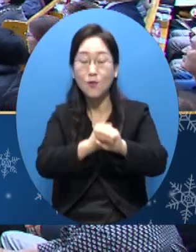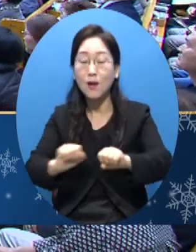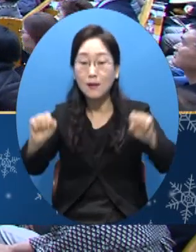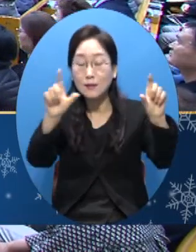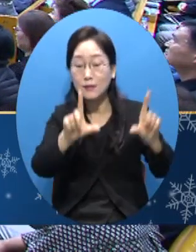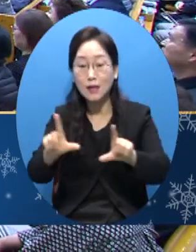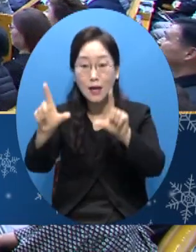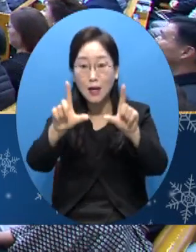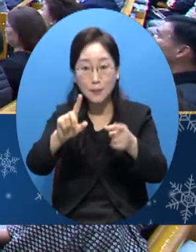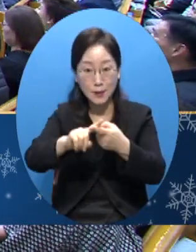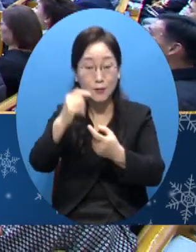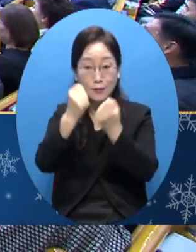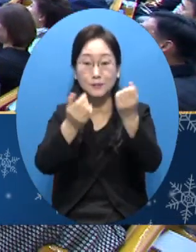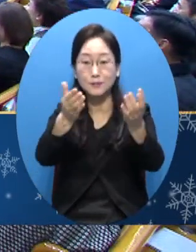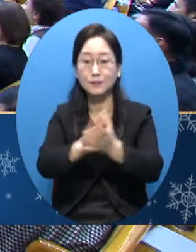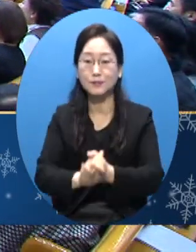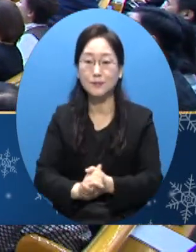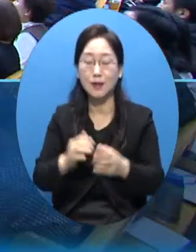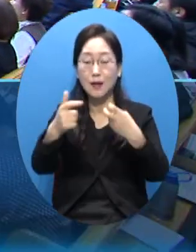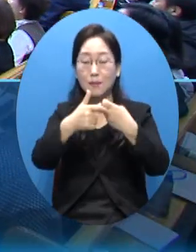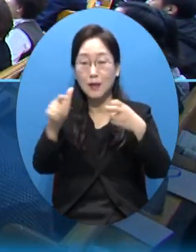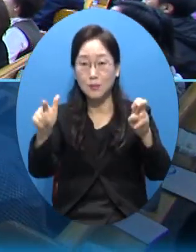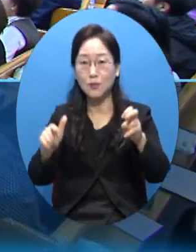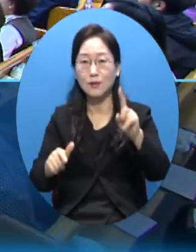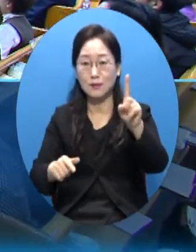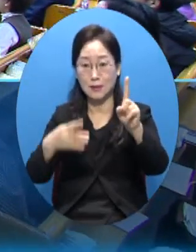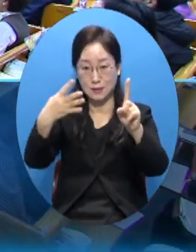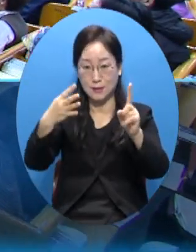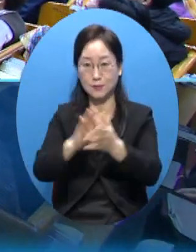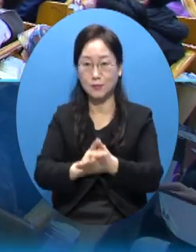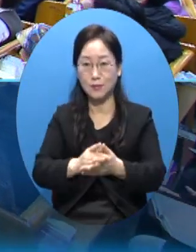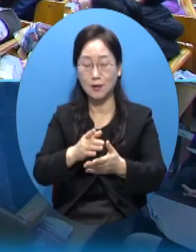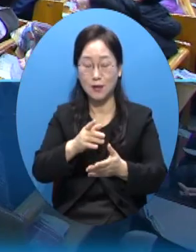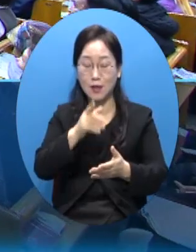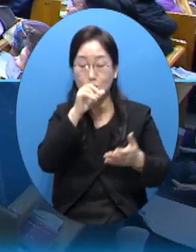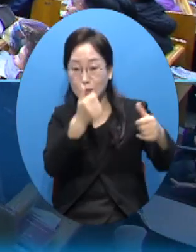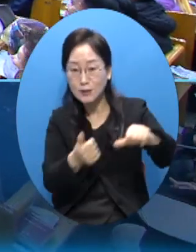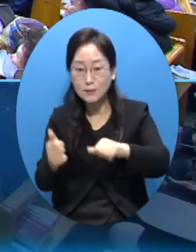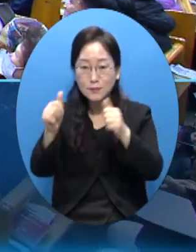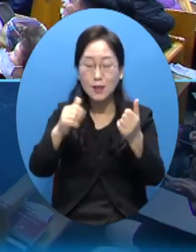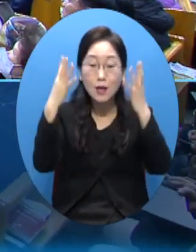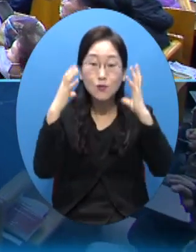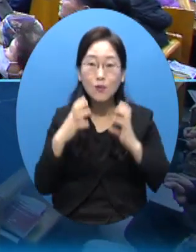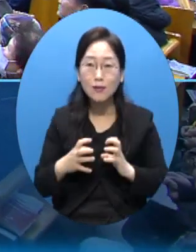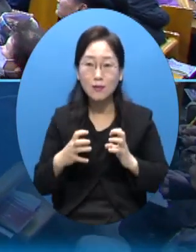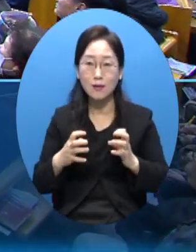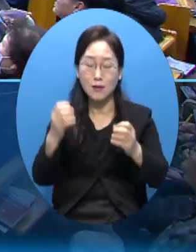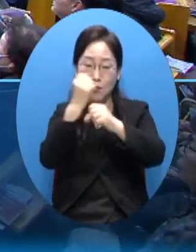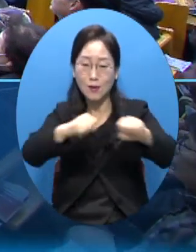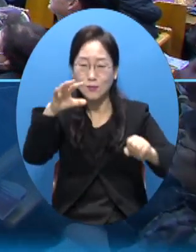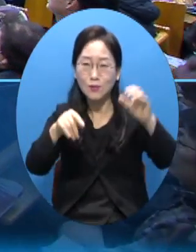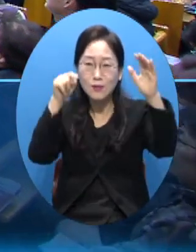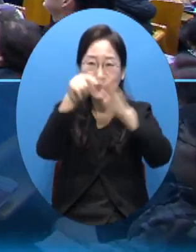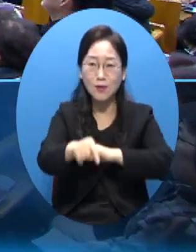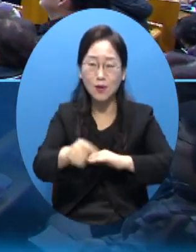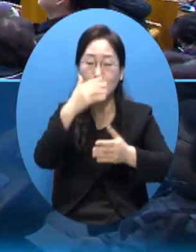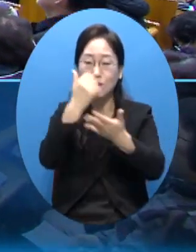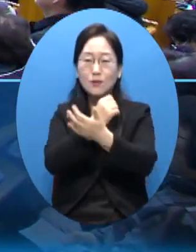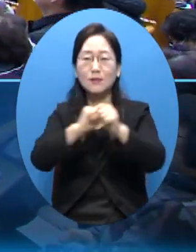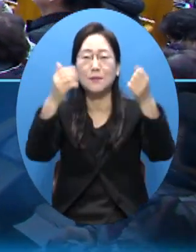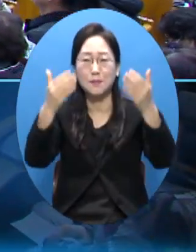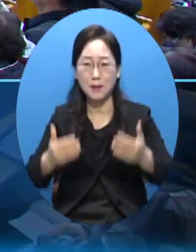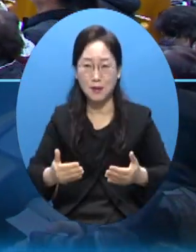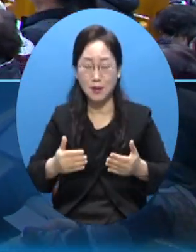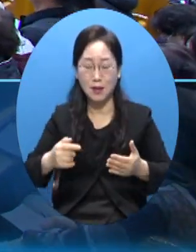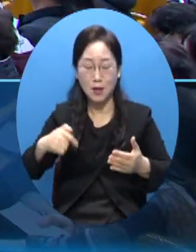보기를 원합니다 마가복음 1장 4절에 침례 요한이 광야에 이르러 죄사함을 받게 하는 회개의